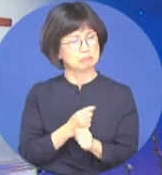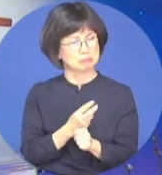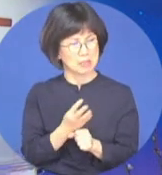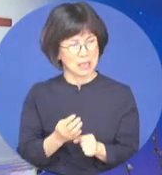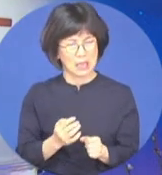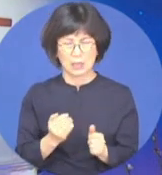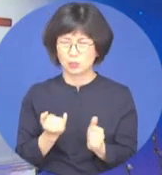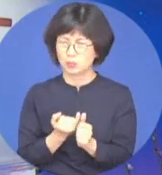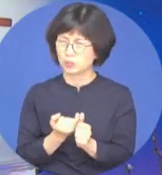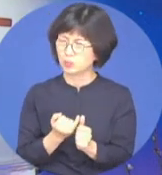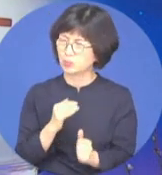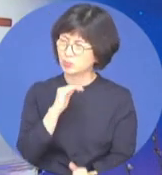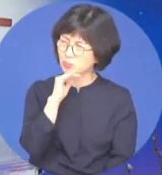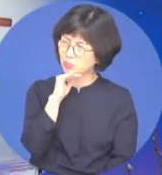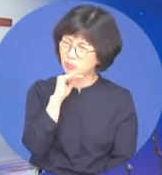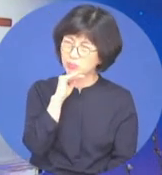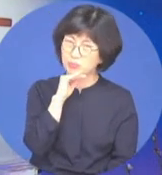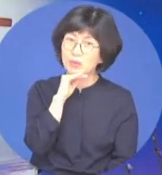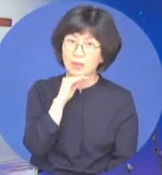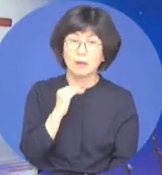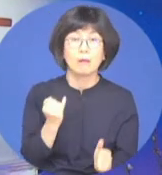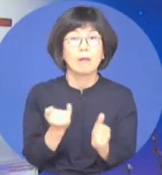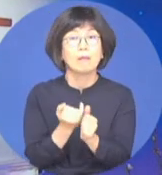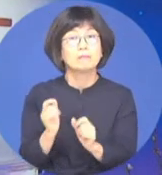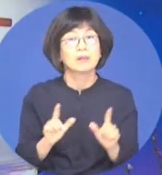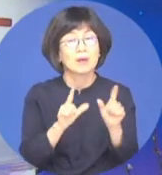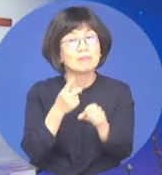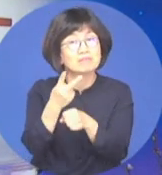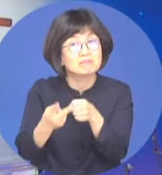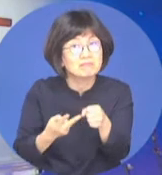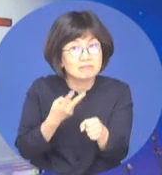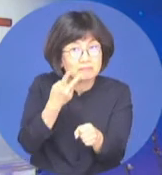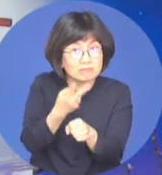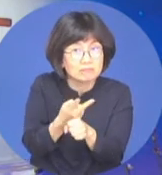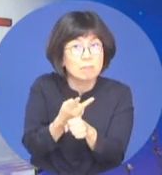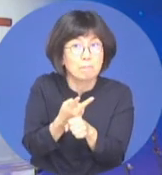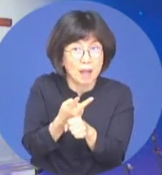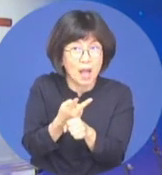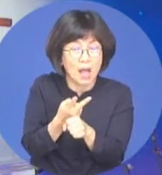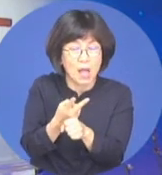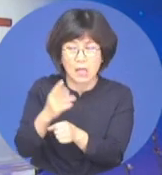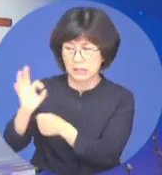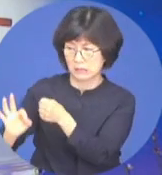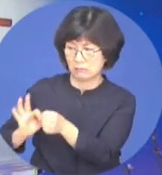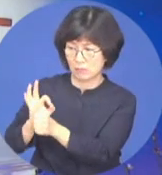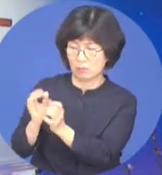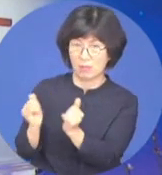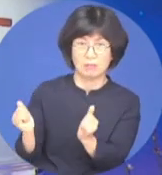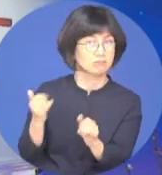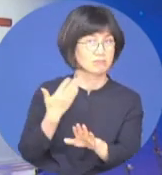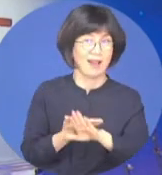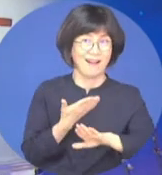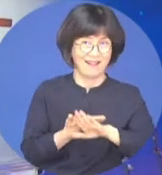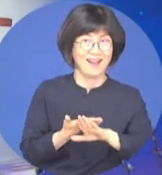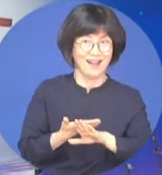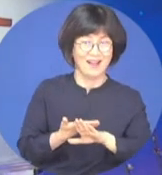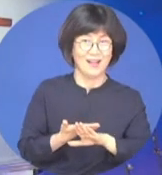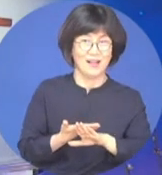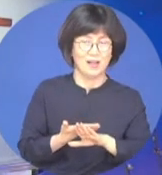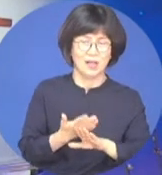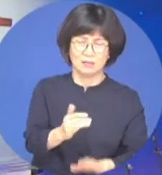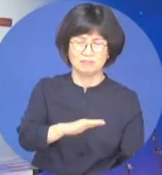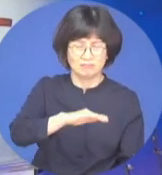예? 결혼생활 2년밖에 안 했는데 10년 한 사람처럼 살 수 있습니까? 못할 거 아니에요.